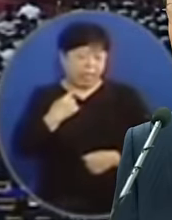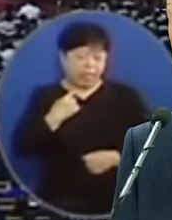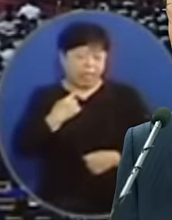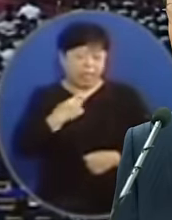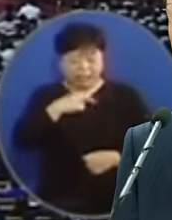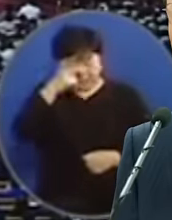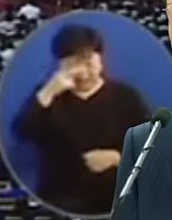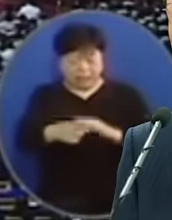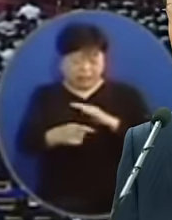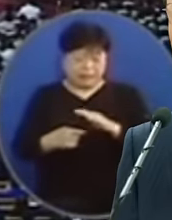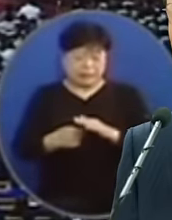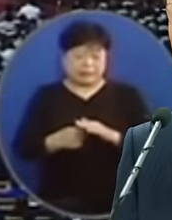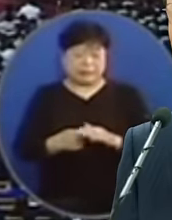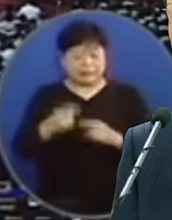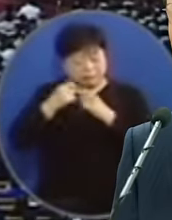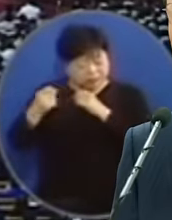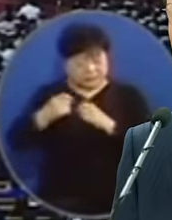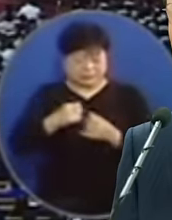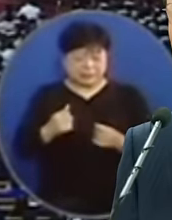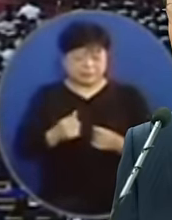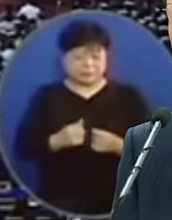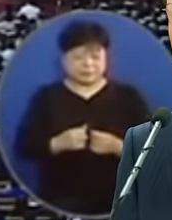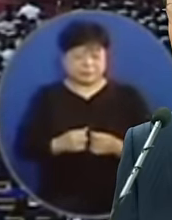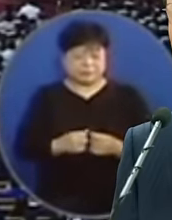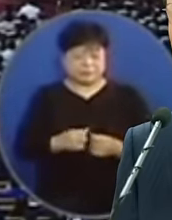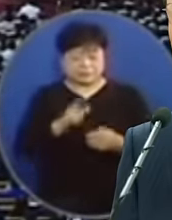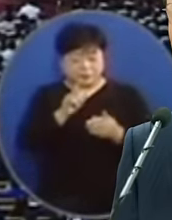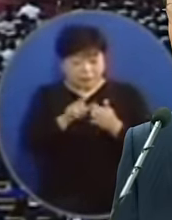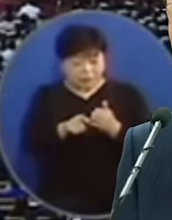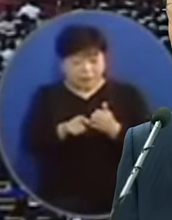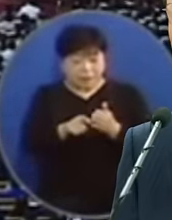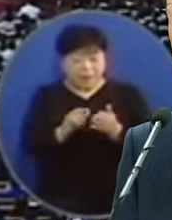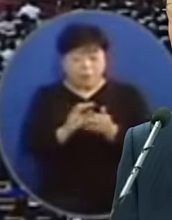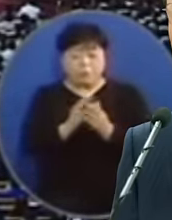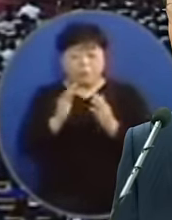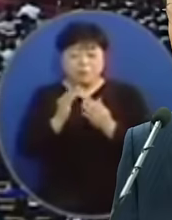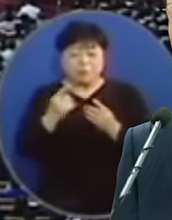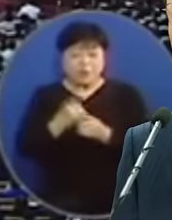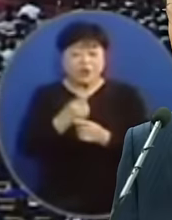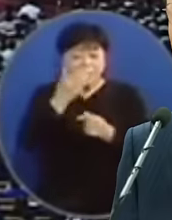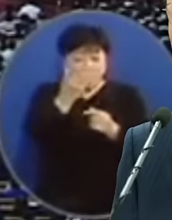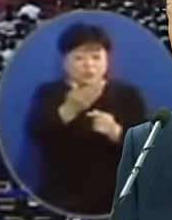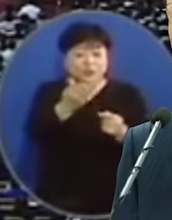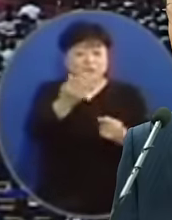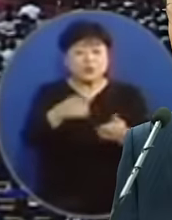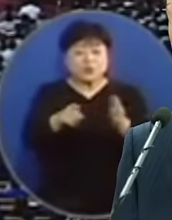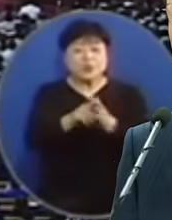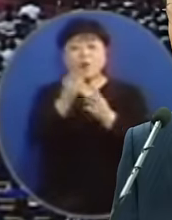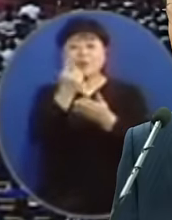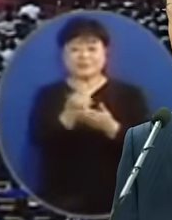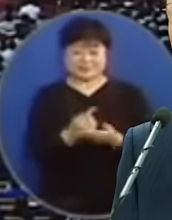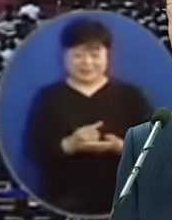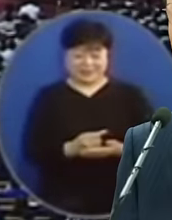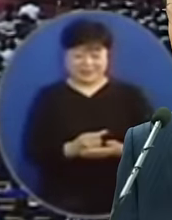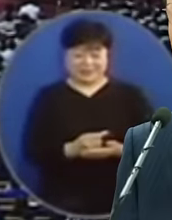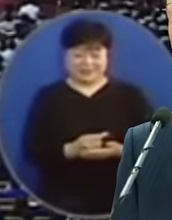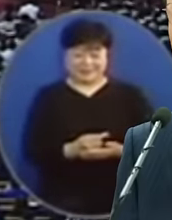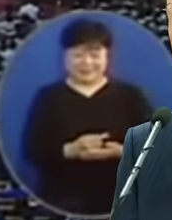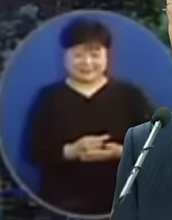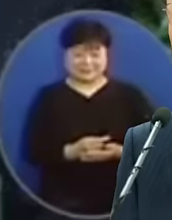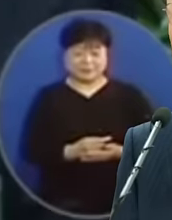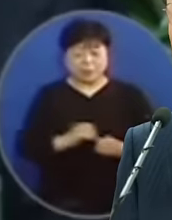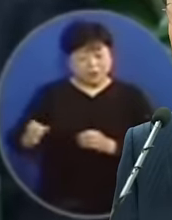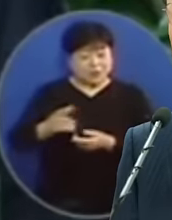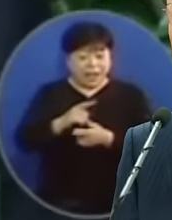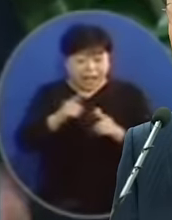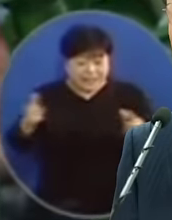자나 모욕하는 자나 속여 빼앗는 자가 되어 있으면 이를 변화시키기 위해서 우리를 찾아오신 것입니다. 이런 것이 있기 때문에 버리는